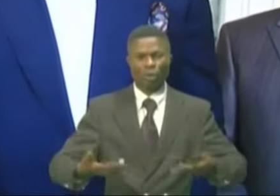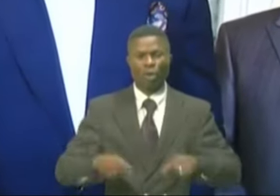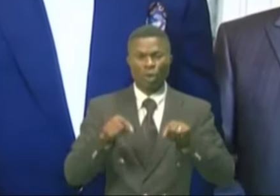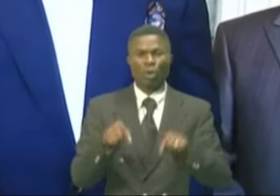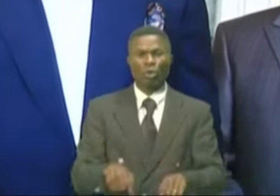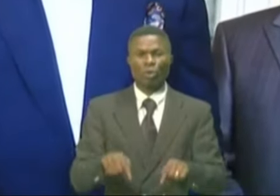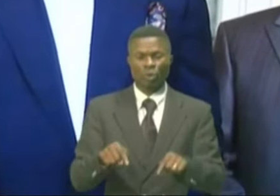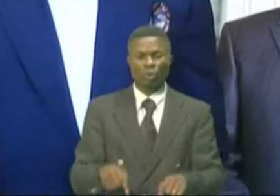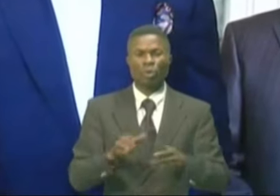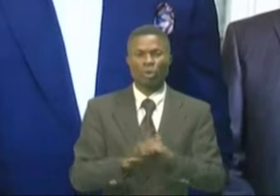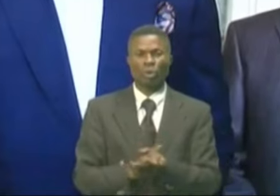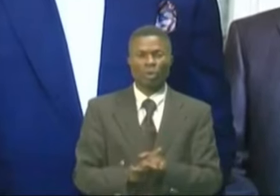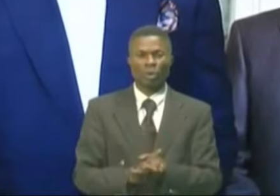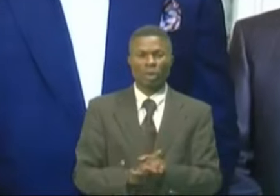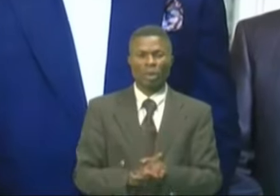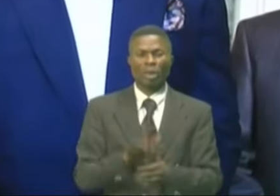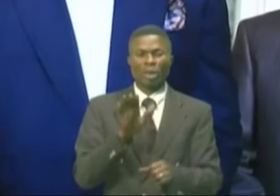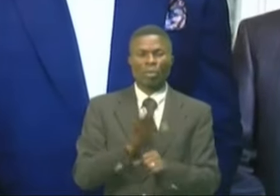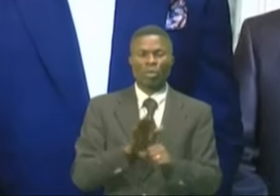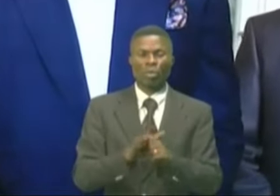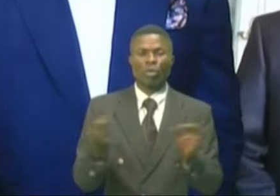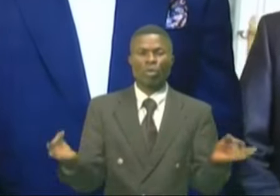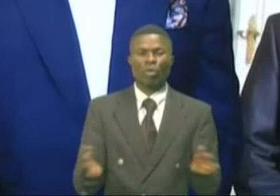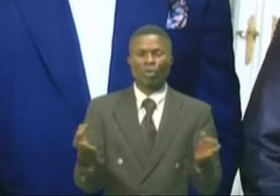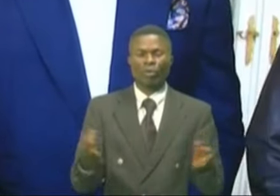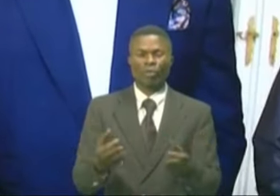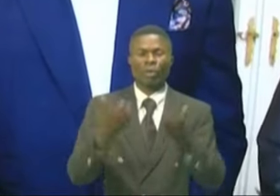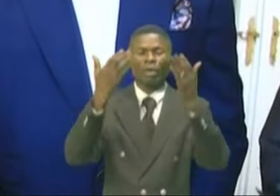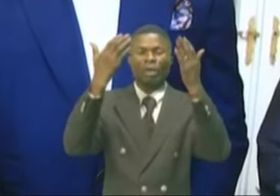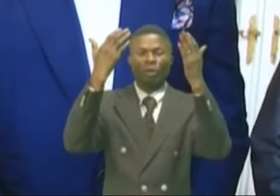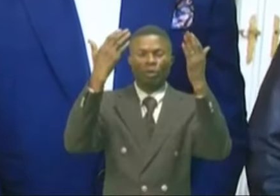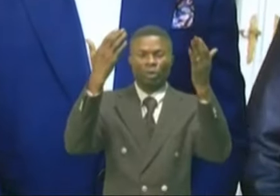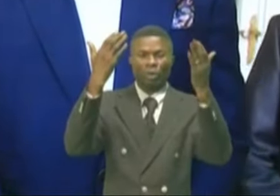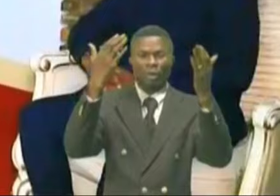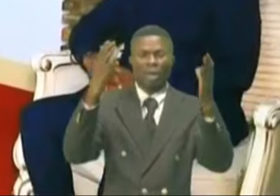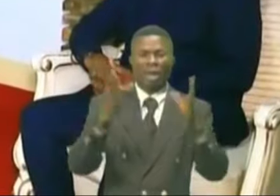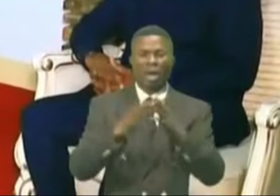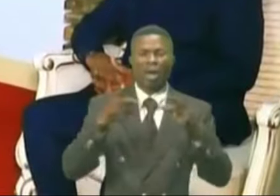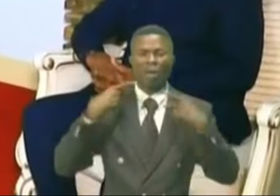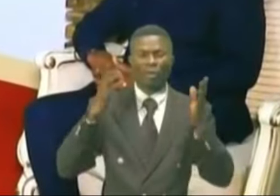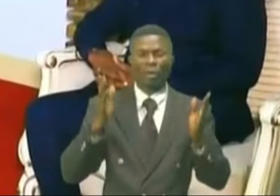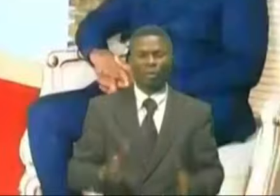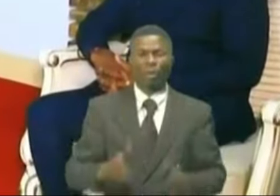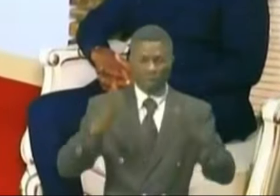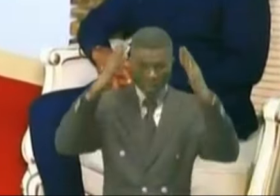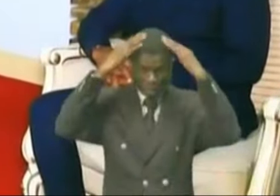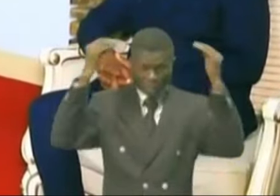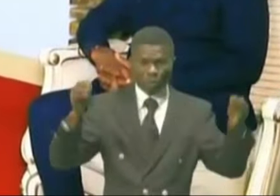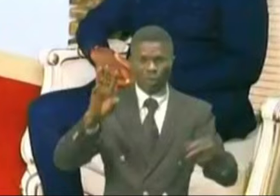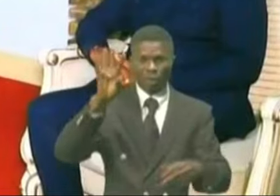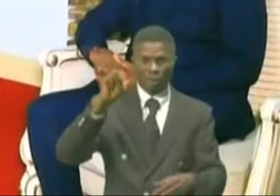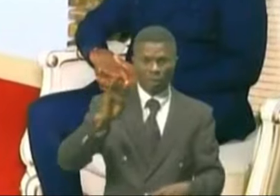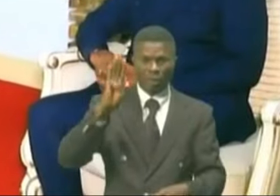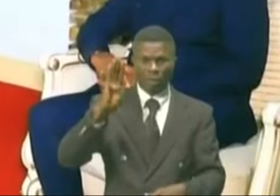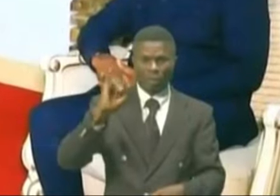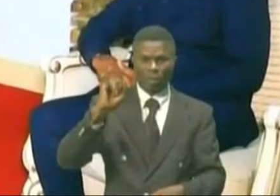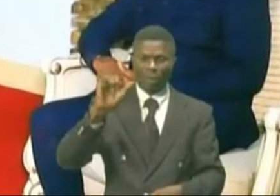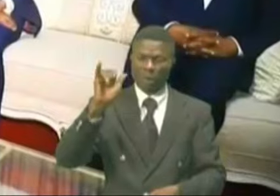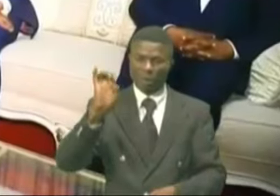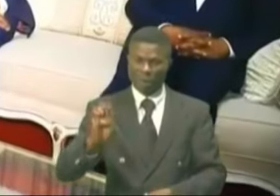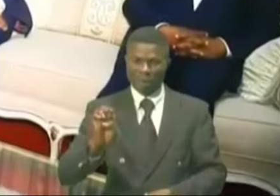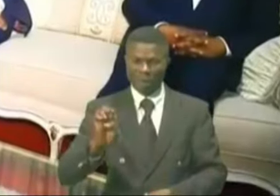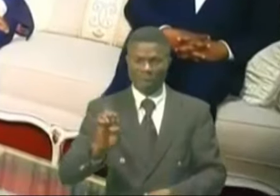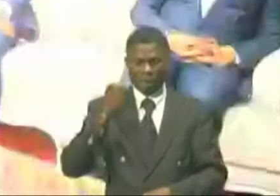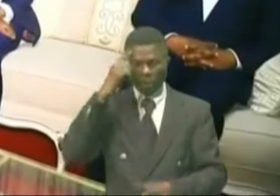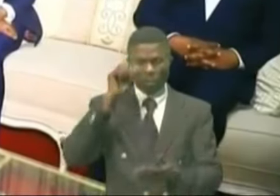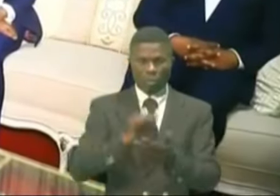aujourd'hui, il y a de quoi célébrer l'Éternel avec l'homme de Dieu, le pasteur Moïse Mbiye. Donc à ce titre, nous